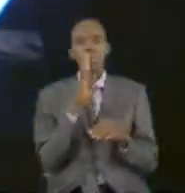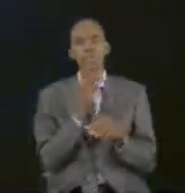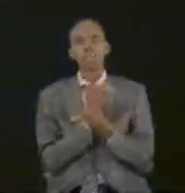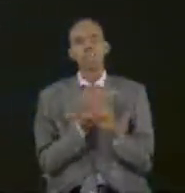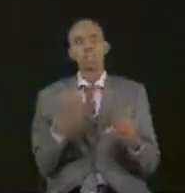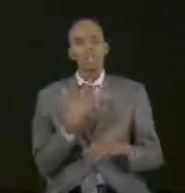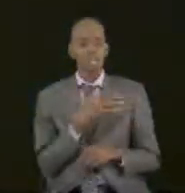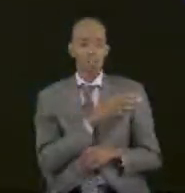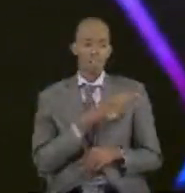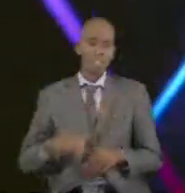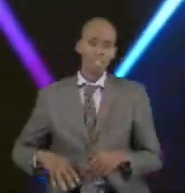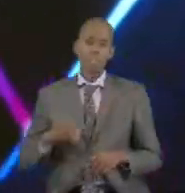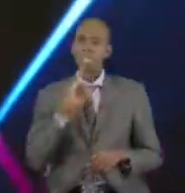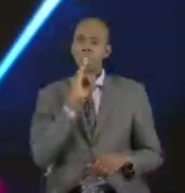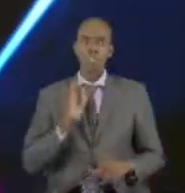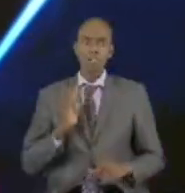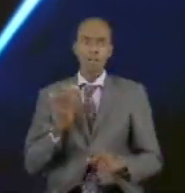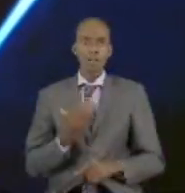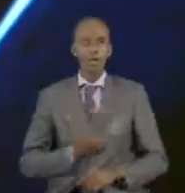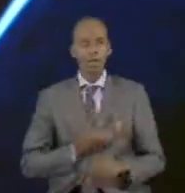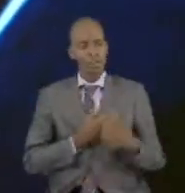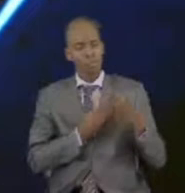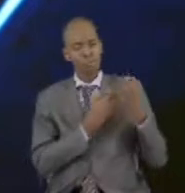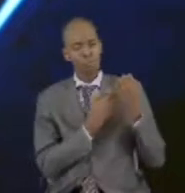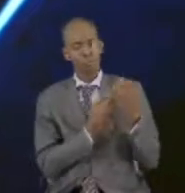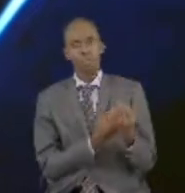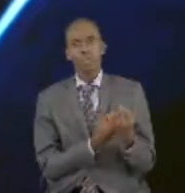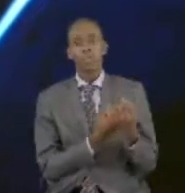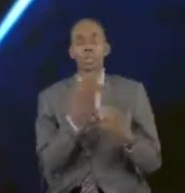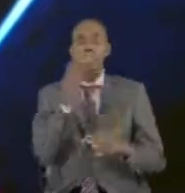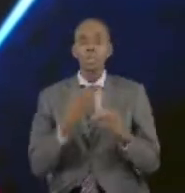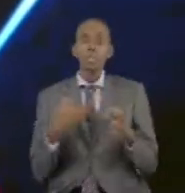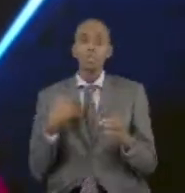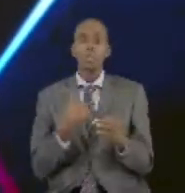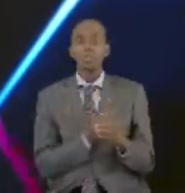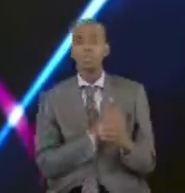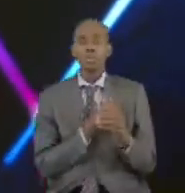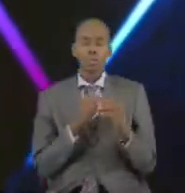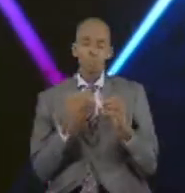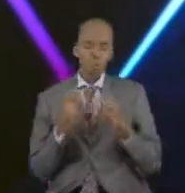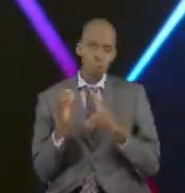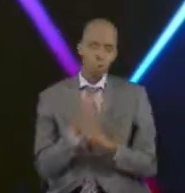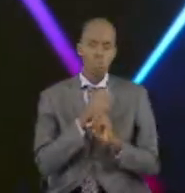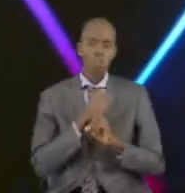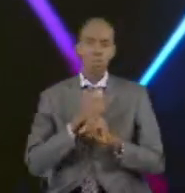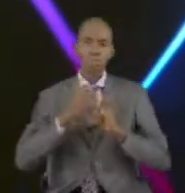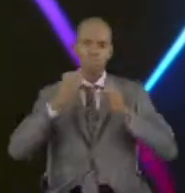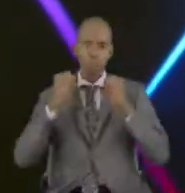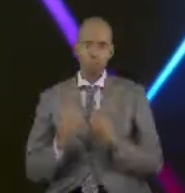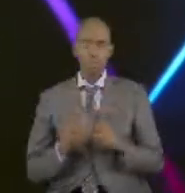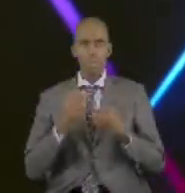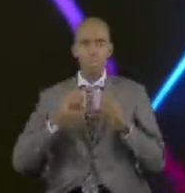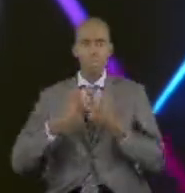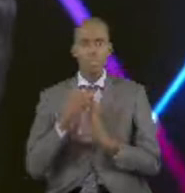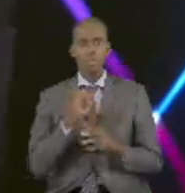et notre confiance si nous tenons fermant la profession que